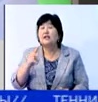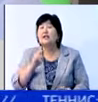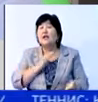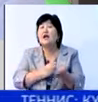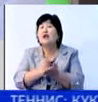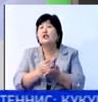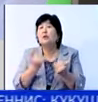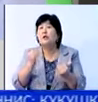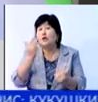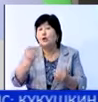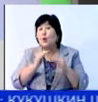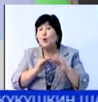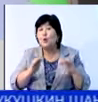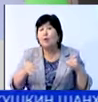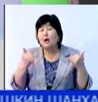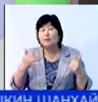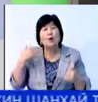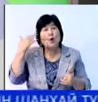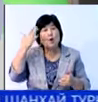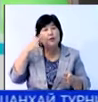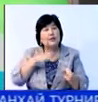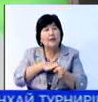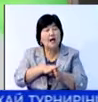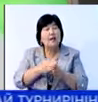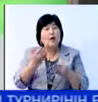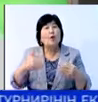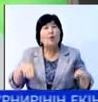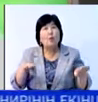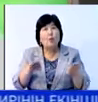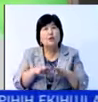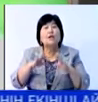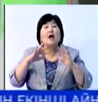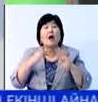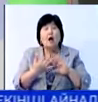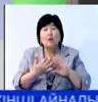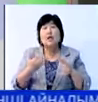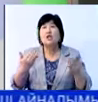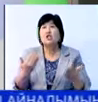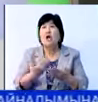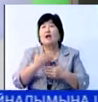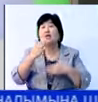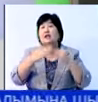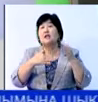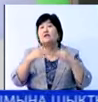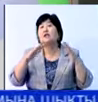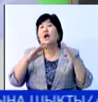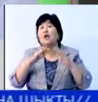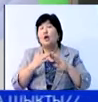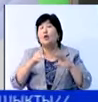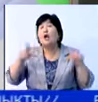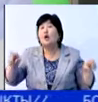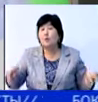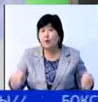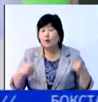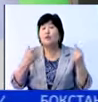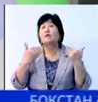болса, сол ұрпақтары бүгін үміттерін ақтап, осындай ауылда, жаңадан салынып жатқан ауылда, бой көтеріп